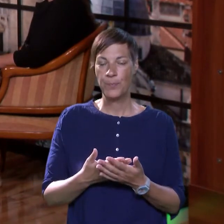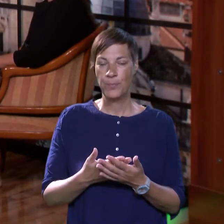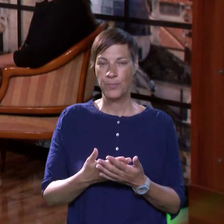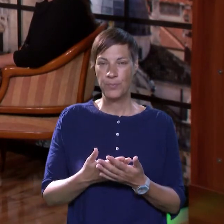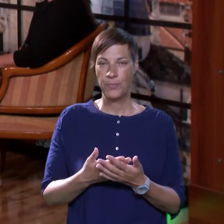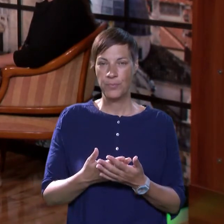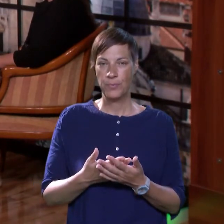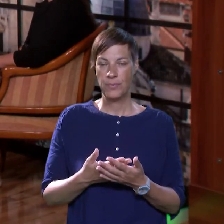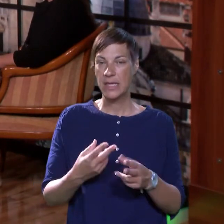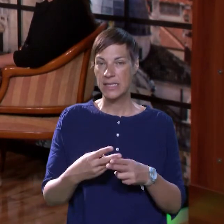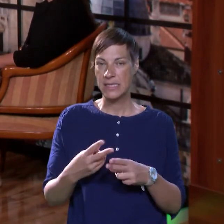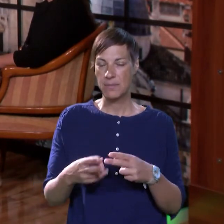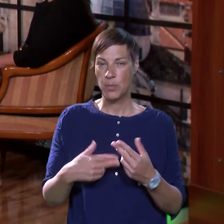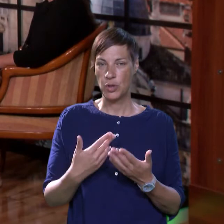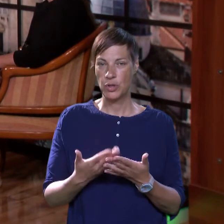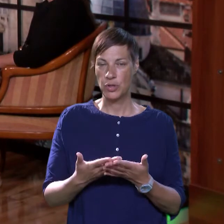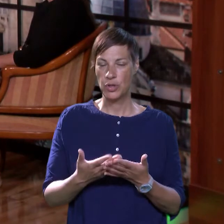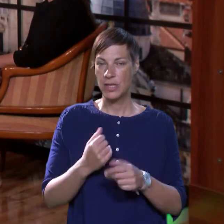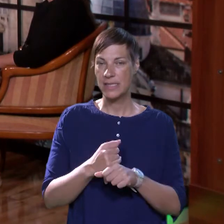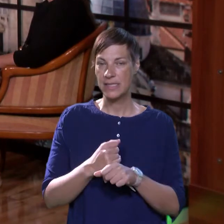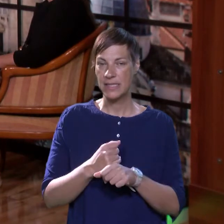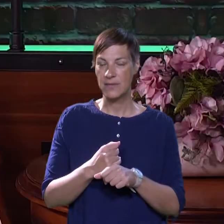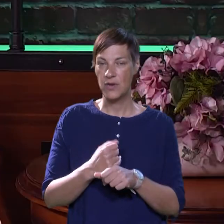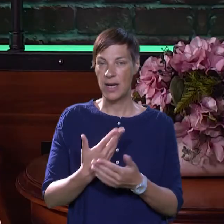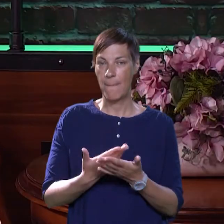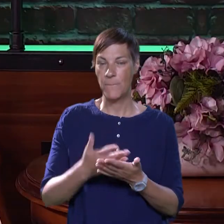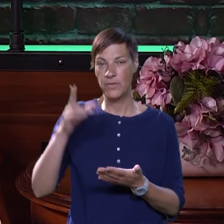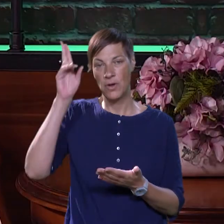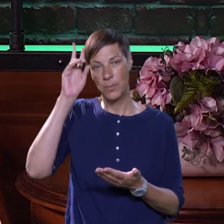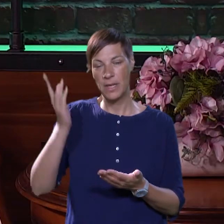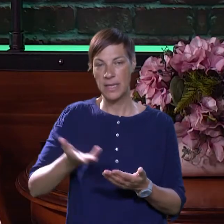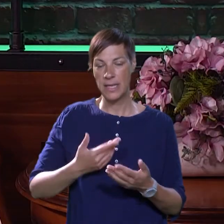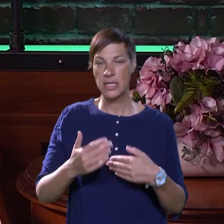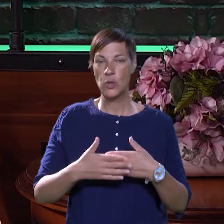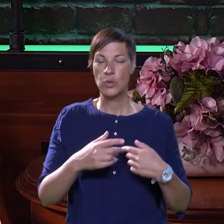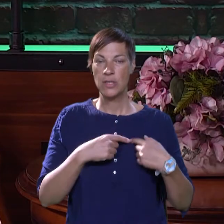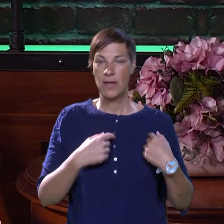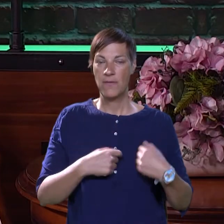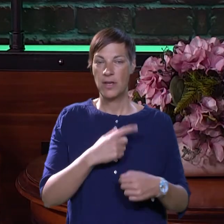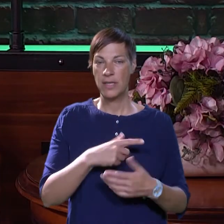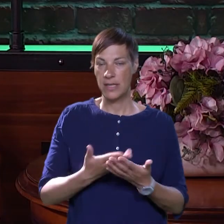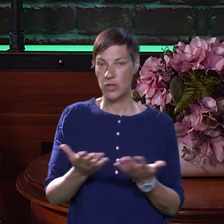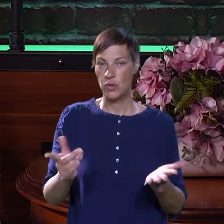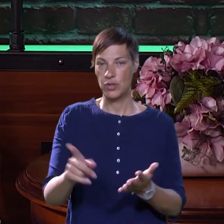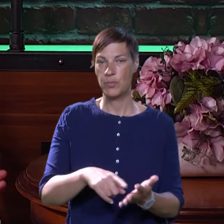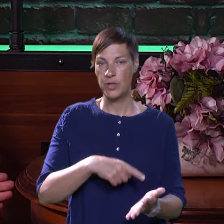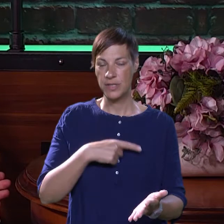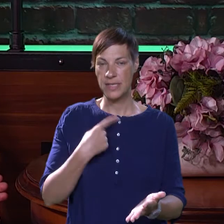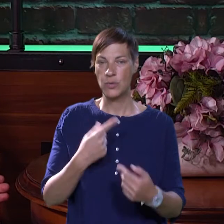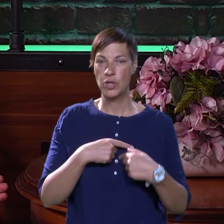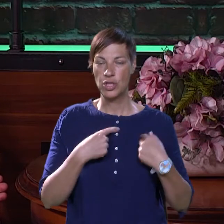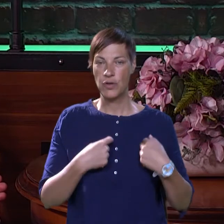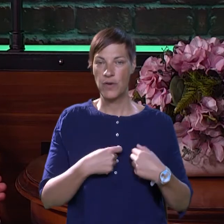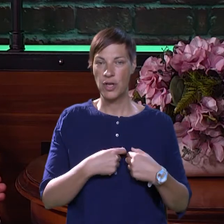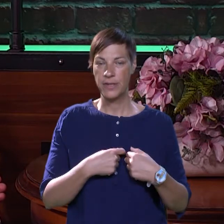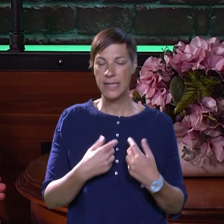stvari, zbog toga se stvorila potvrda o kompetencijama stečenim kroz volontiranje, dostupna za dugoročno